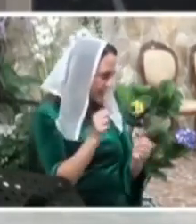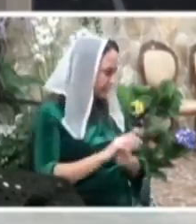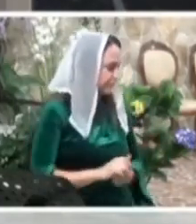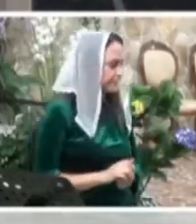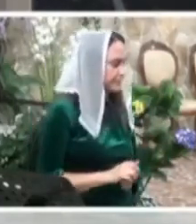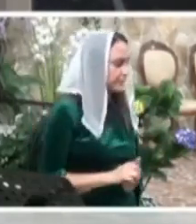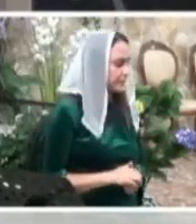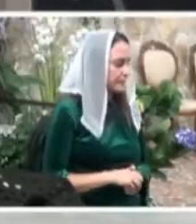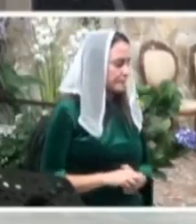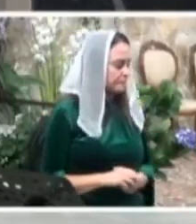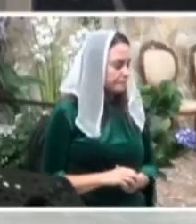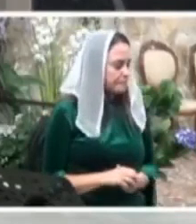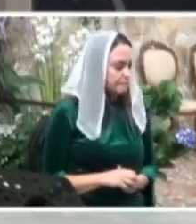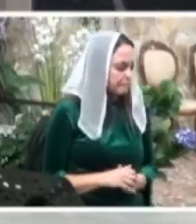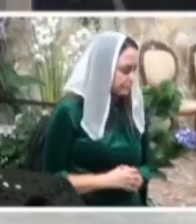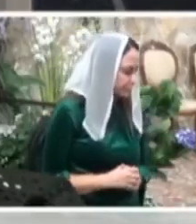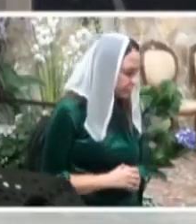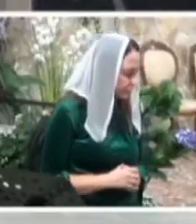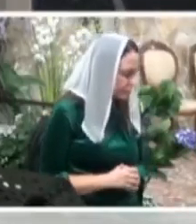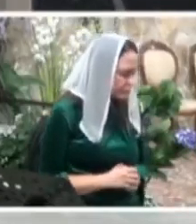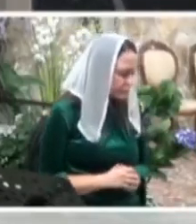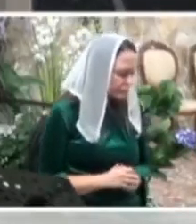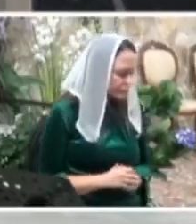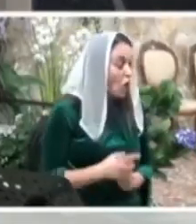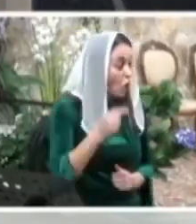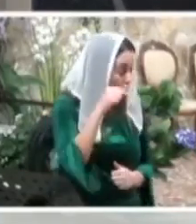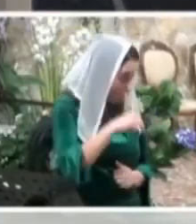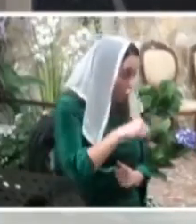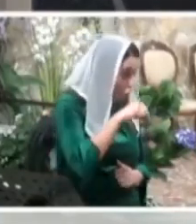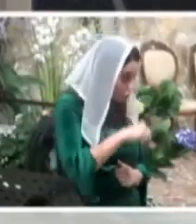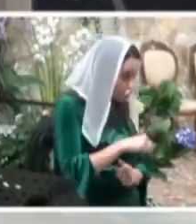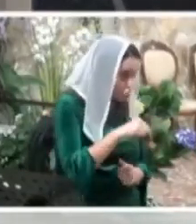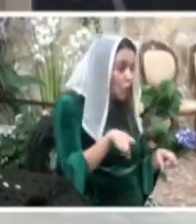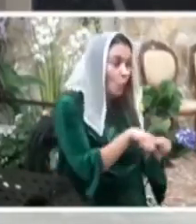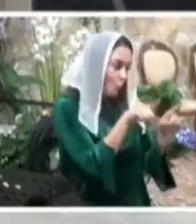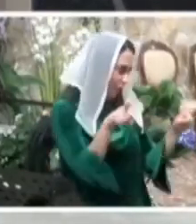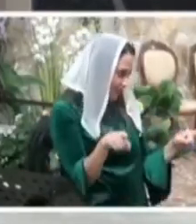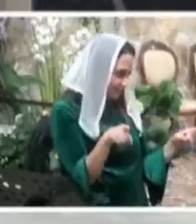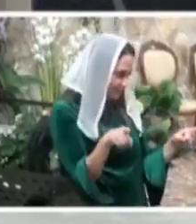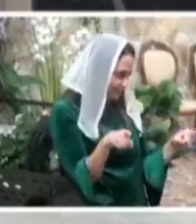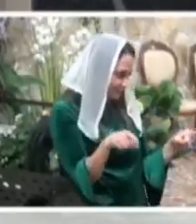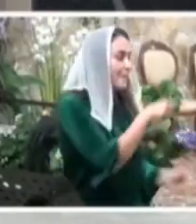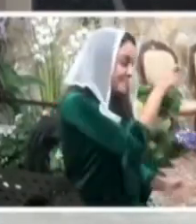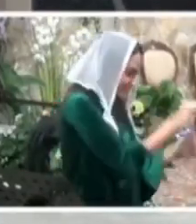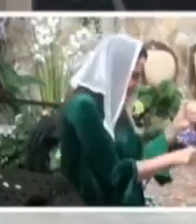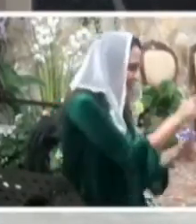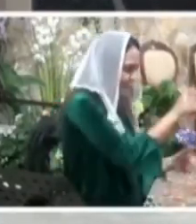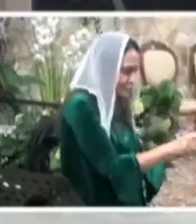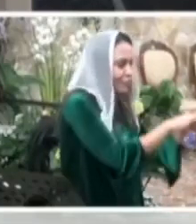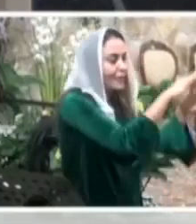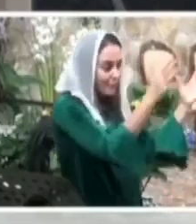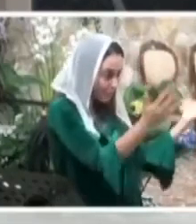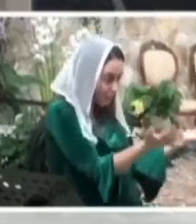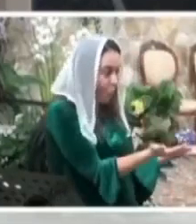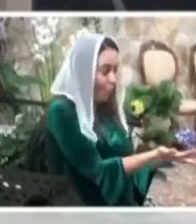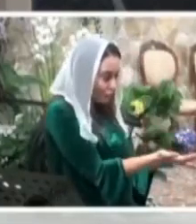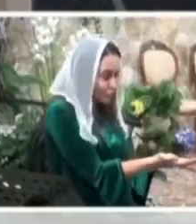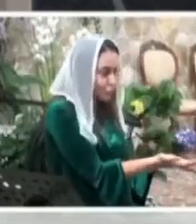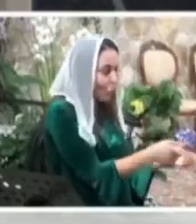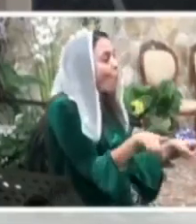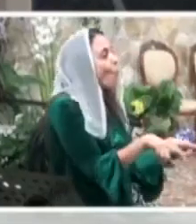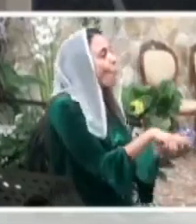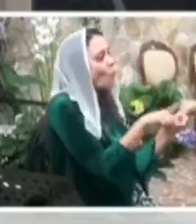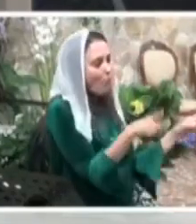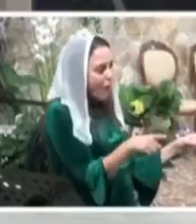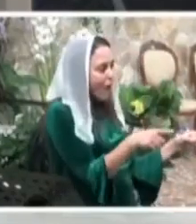il loro Signore. Ah, oggigiorno, fratelli, quanti ancora? In nome